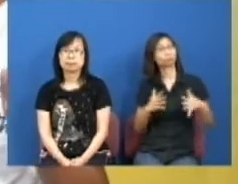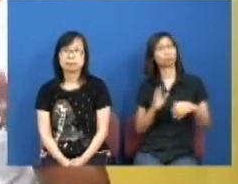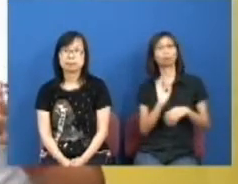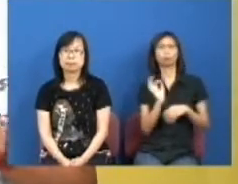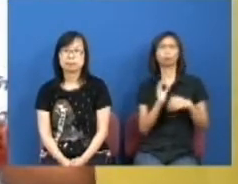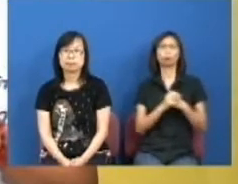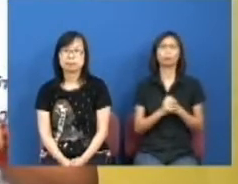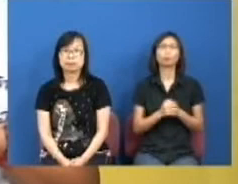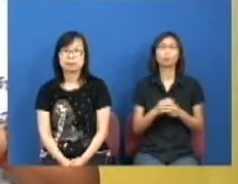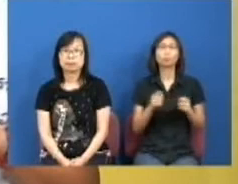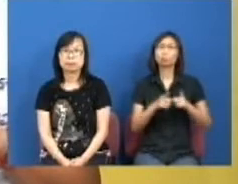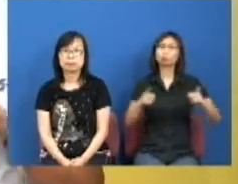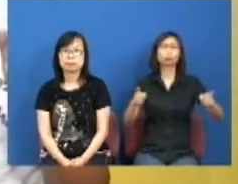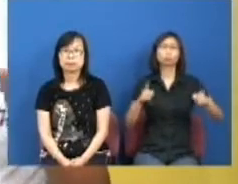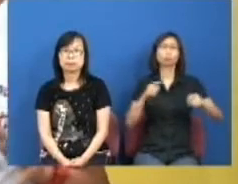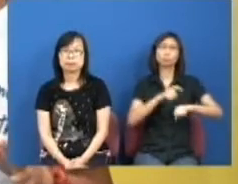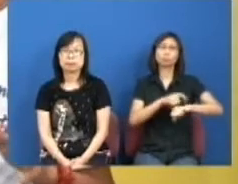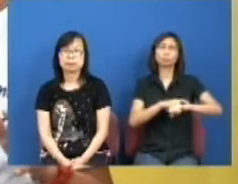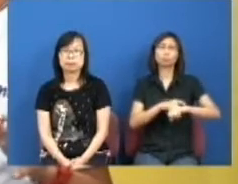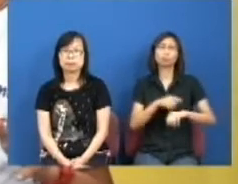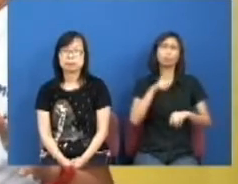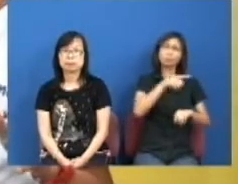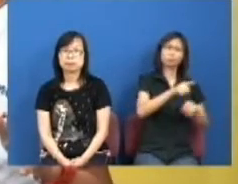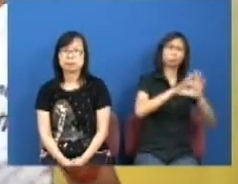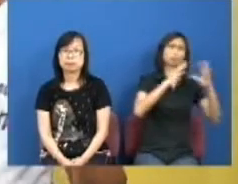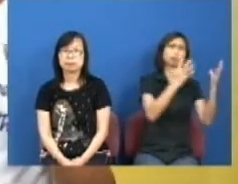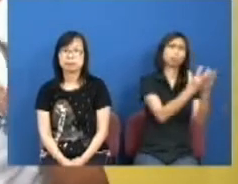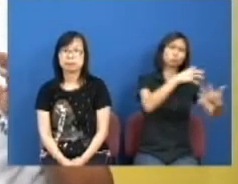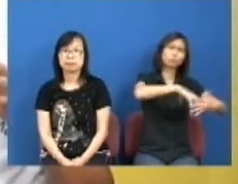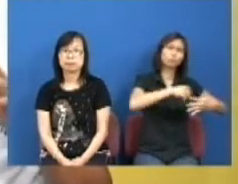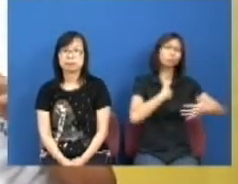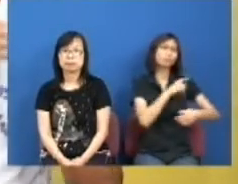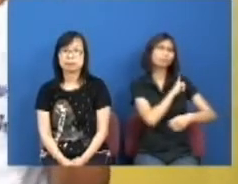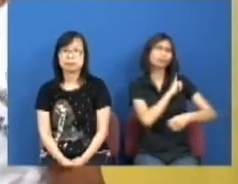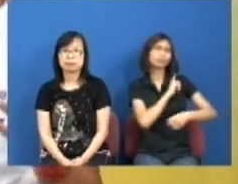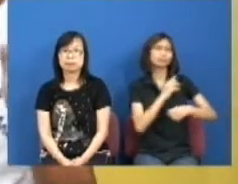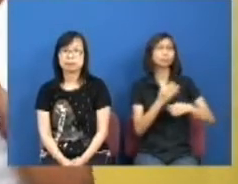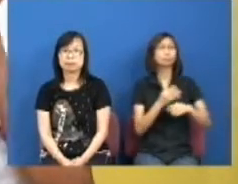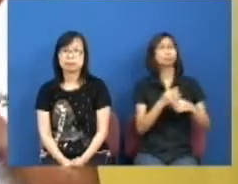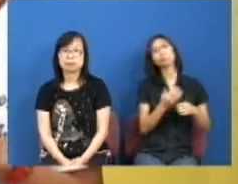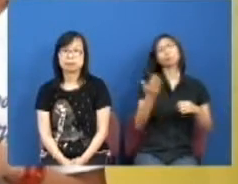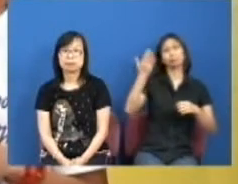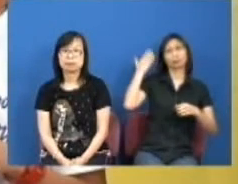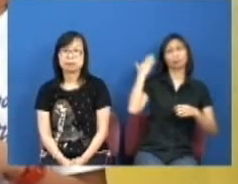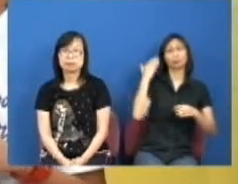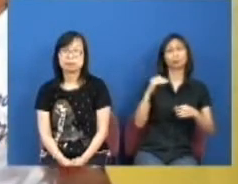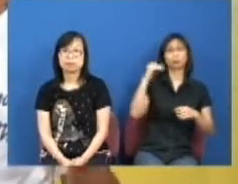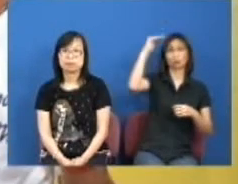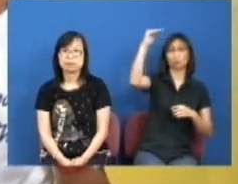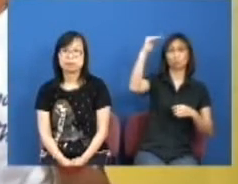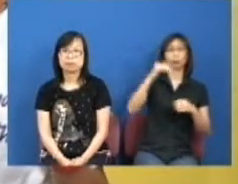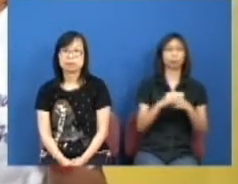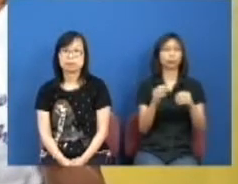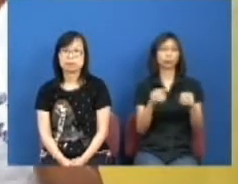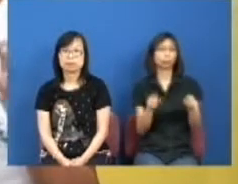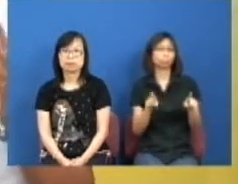咦？點解即係依個機構裏面，即係以前我嘅一啲高級嘅同事，佢其實都係一個叫